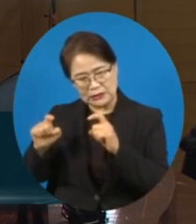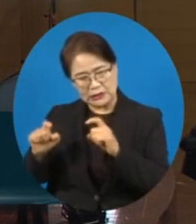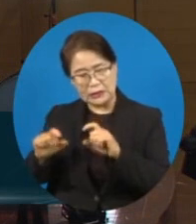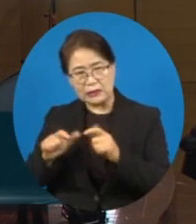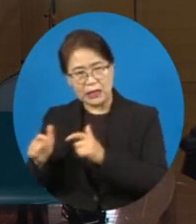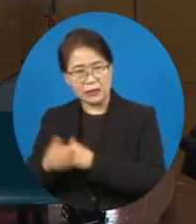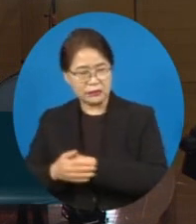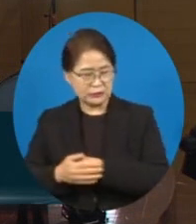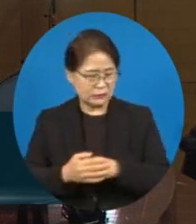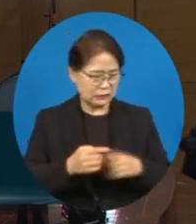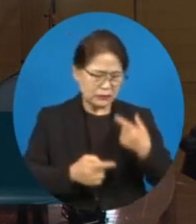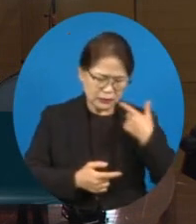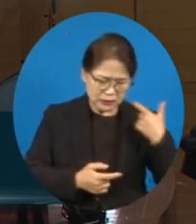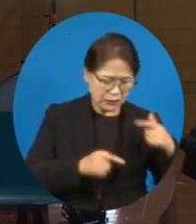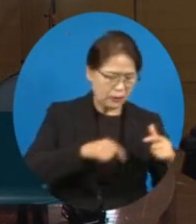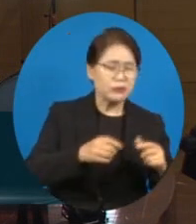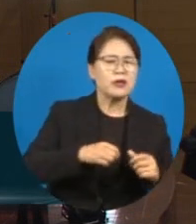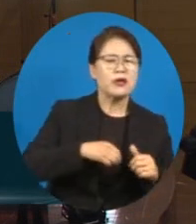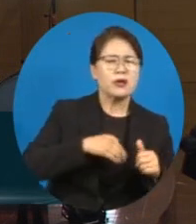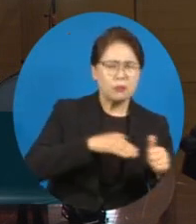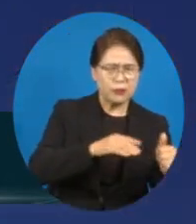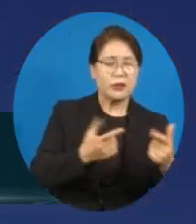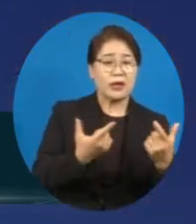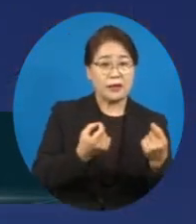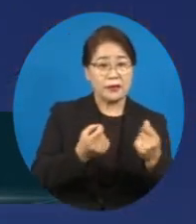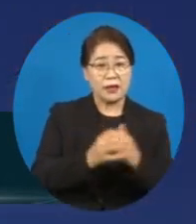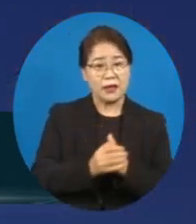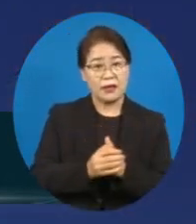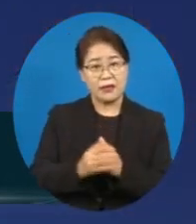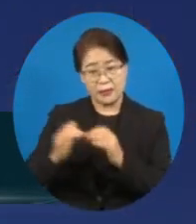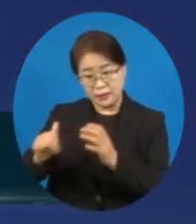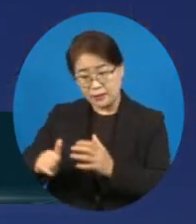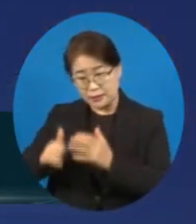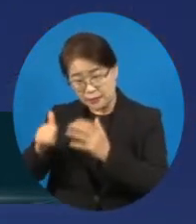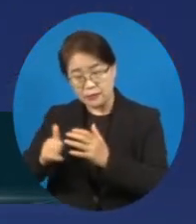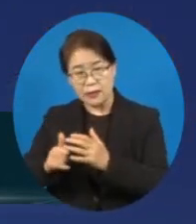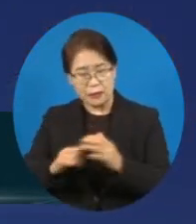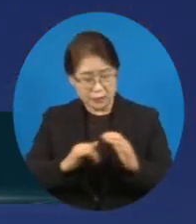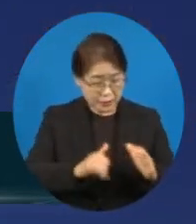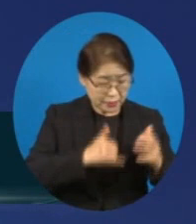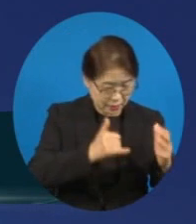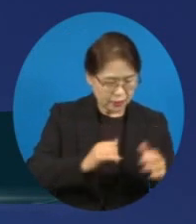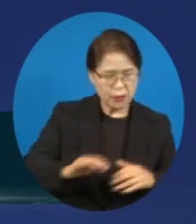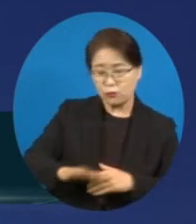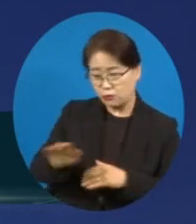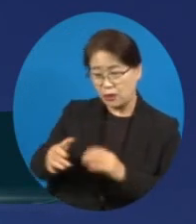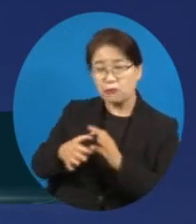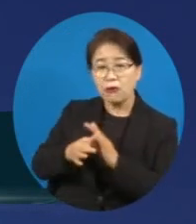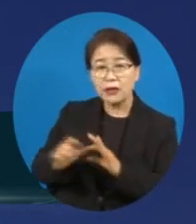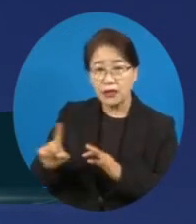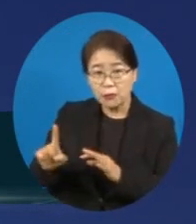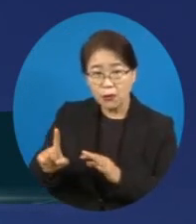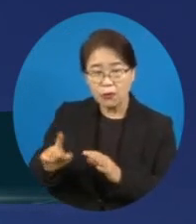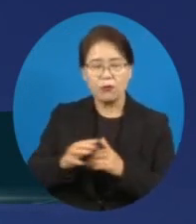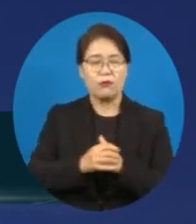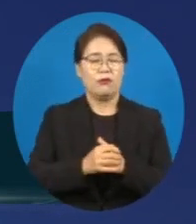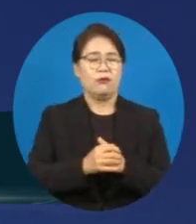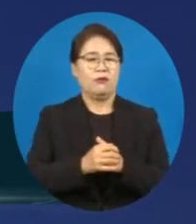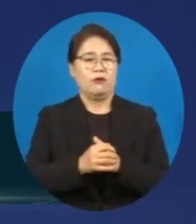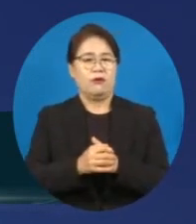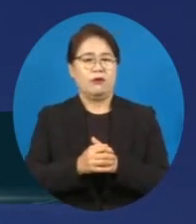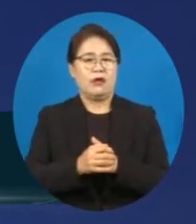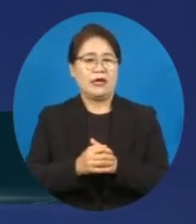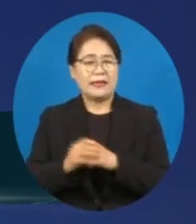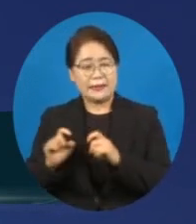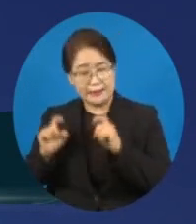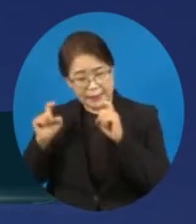가운데로 보냄과 같도다 여러분 세상과 우리와의 관계는 어떤 관계라는 얘기입니까 여러분